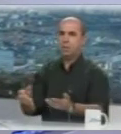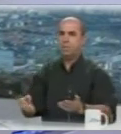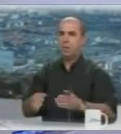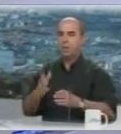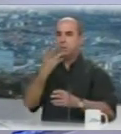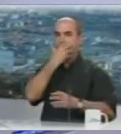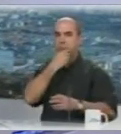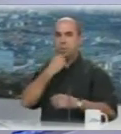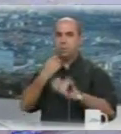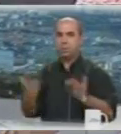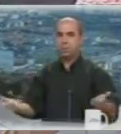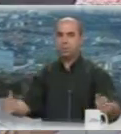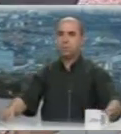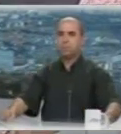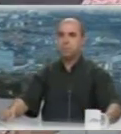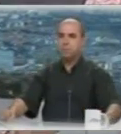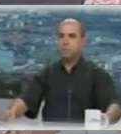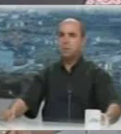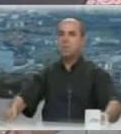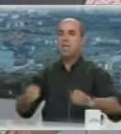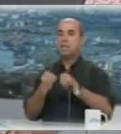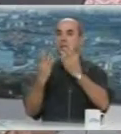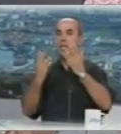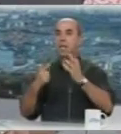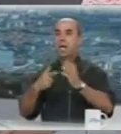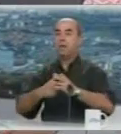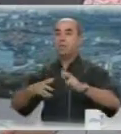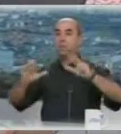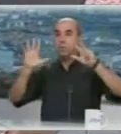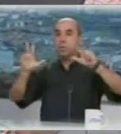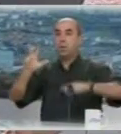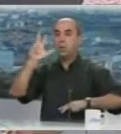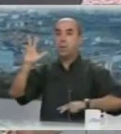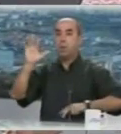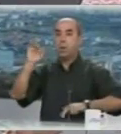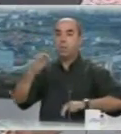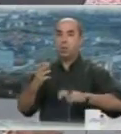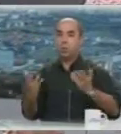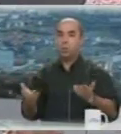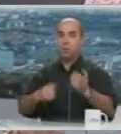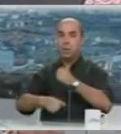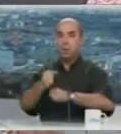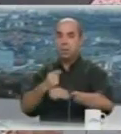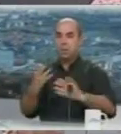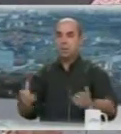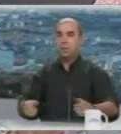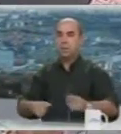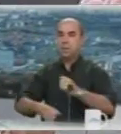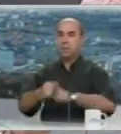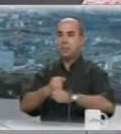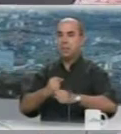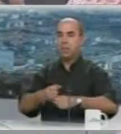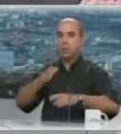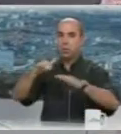استجمامي. وطبعا أسست عام 1843، وهذا التاريخ سنوات بعد سقوط